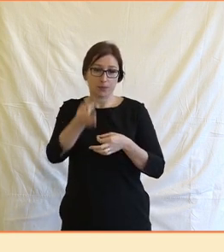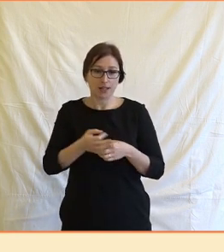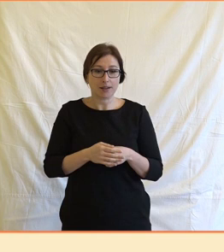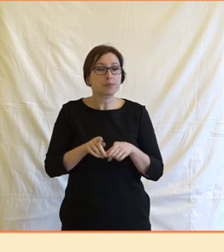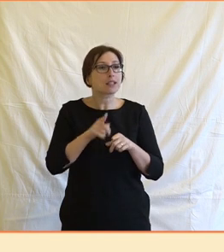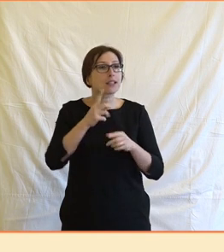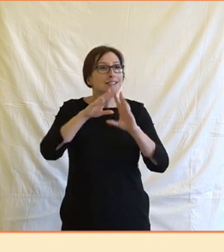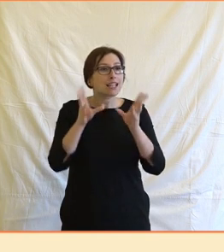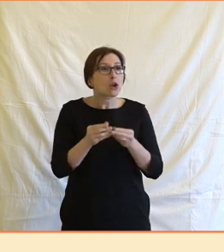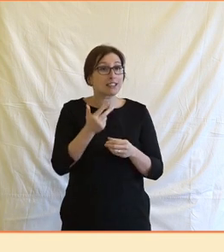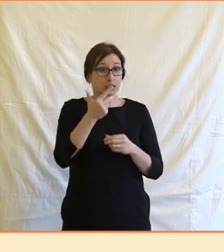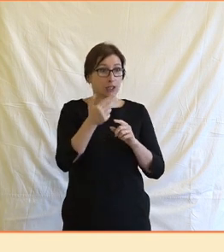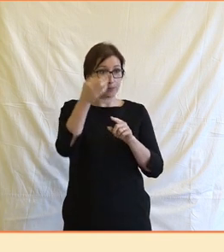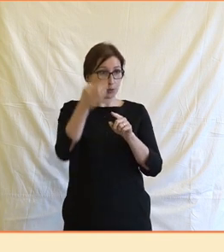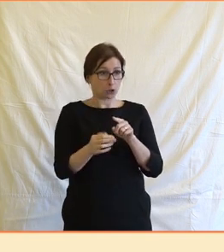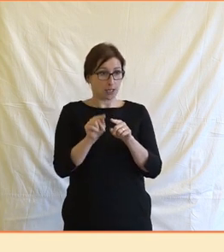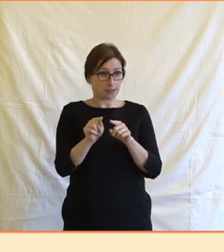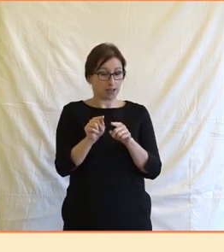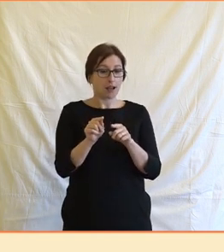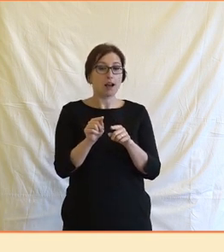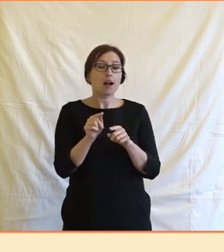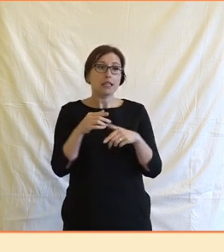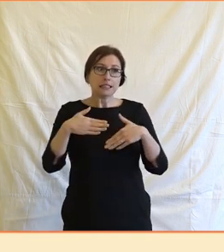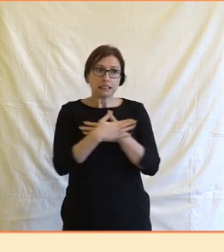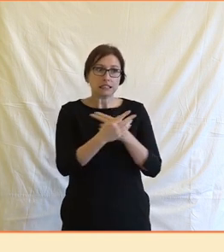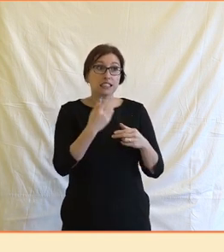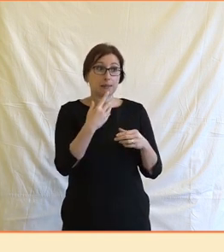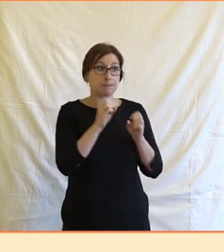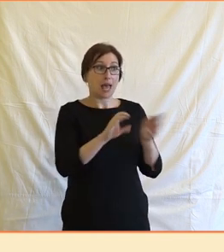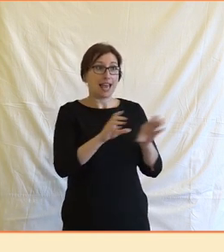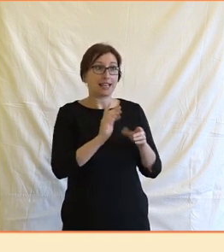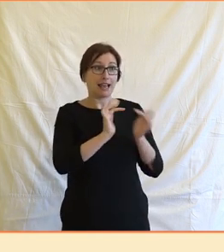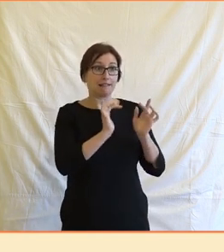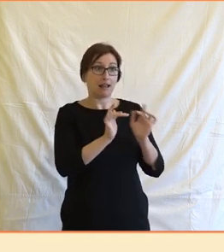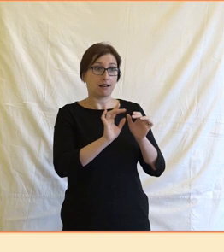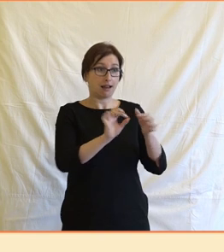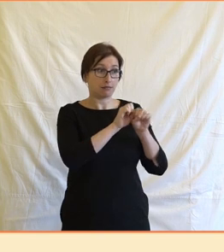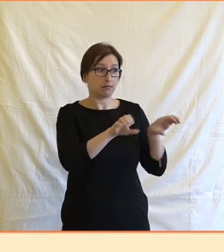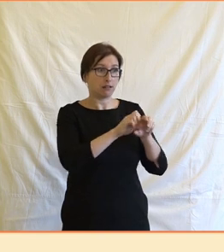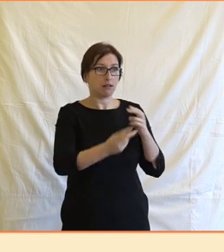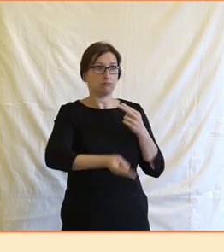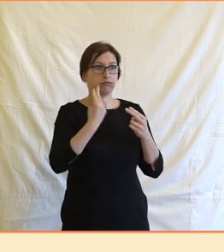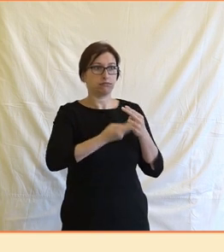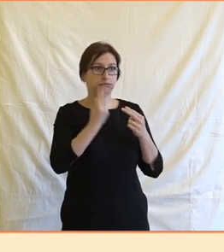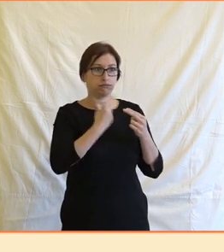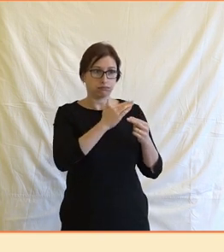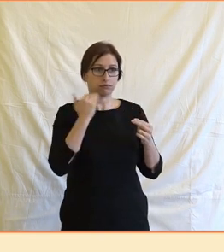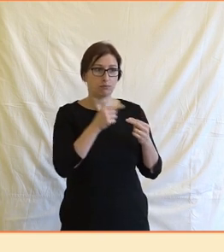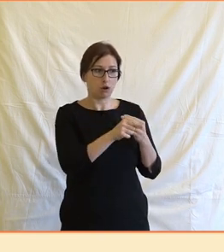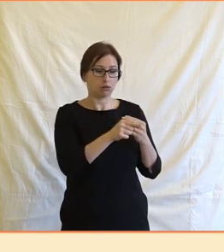3% respondentů dokonce tato média považují za škodlivá, což bude ještě tento